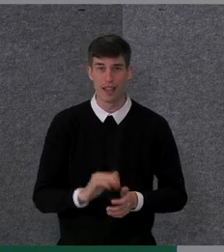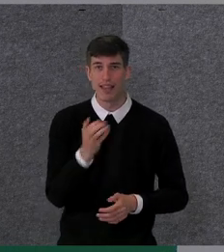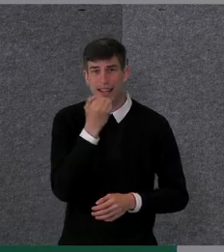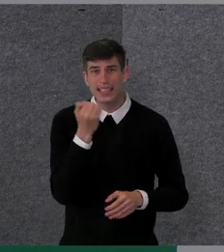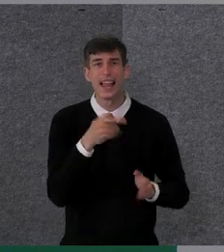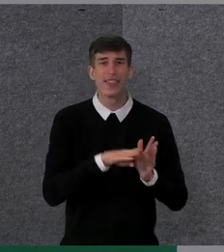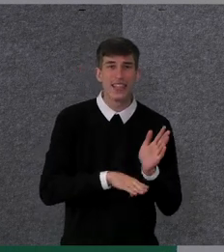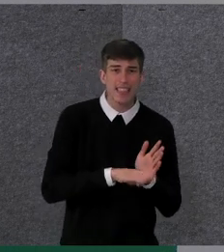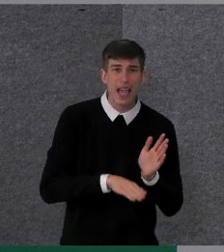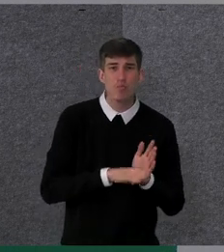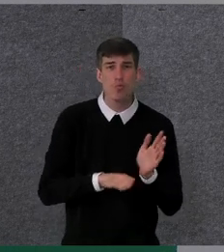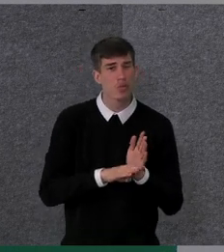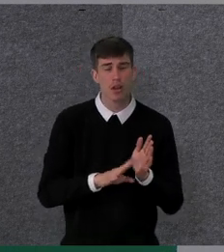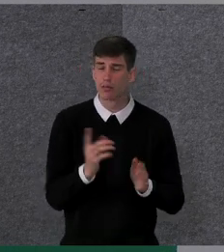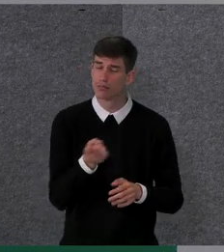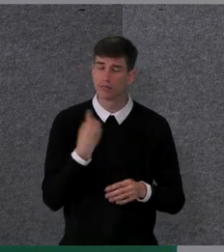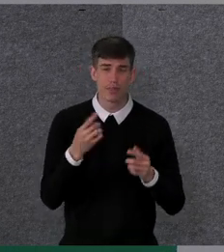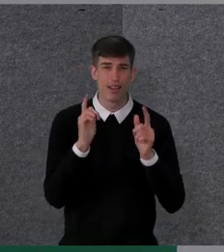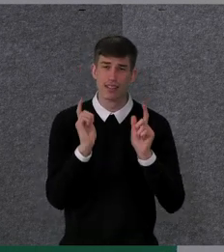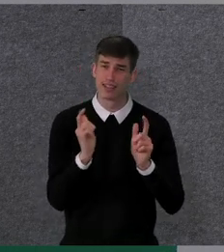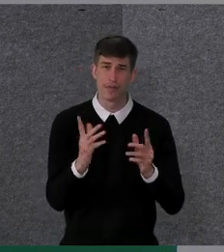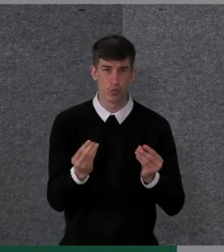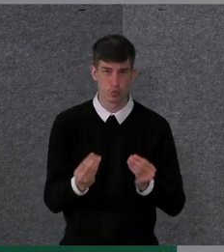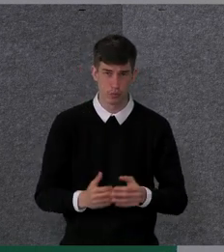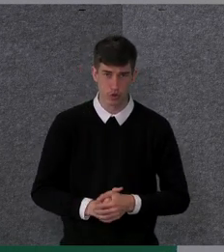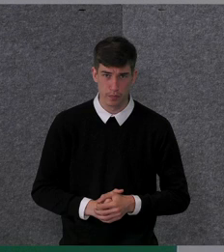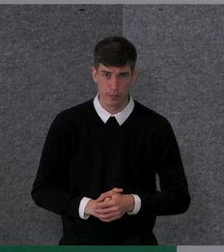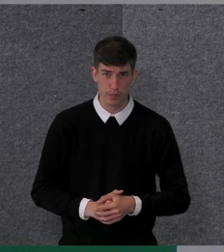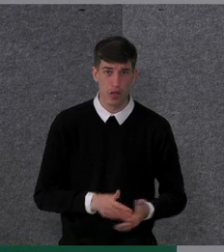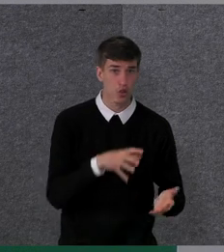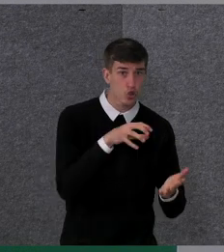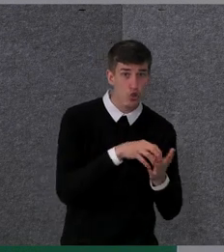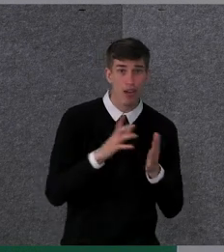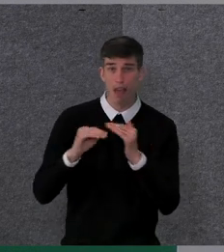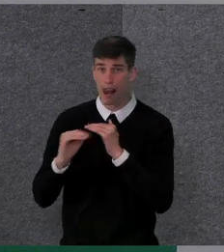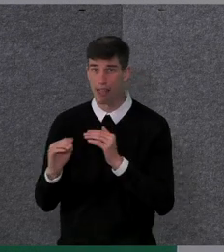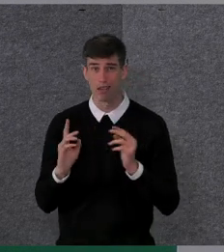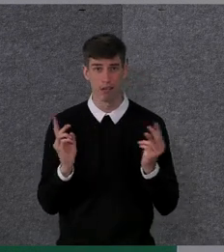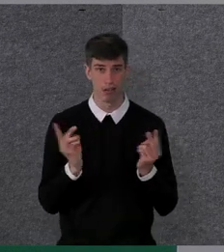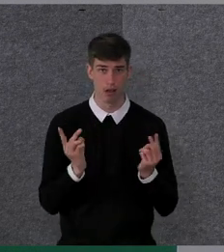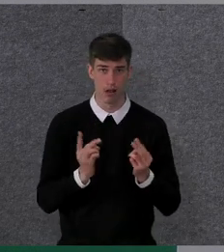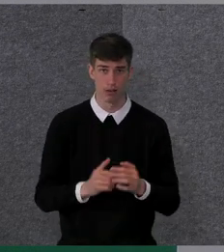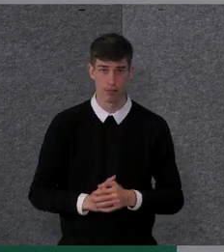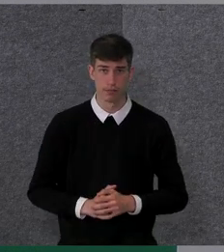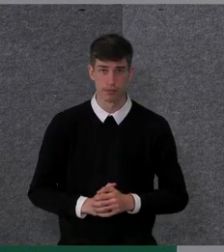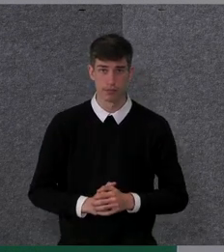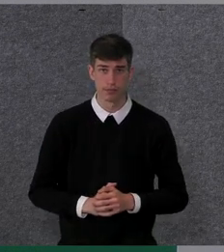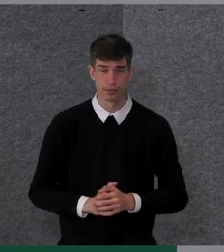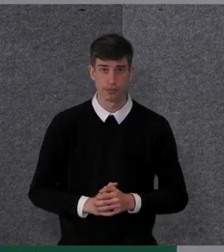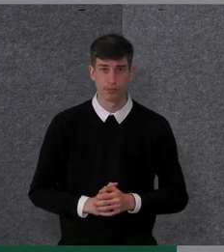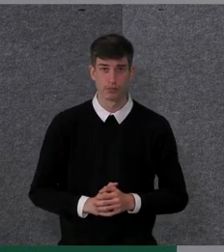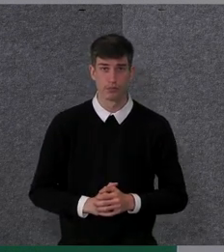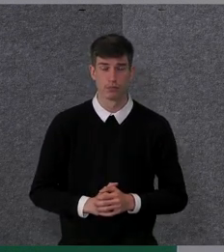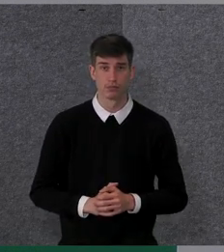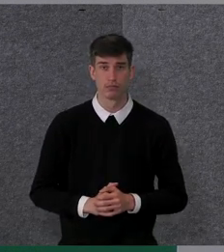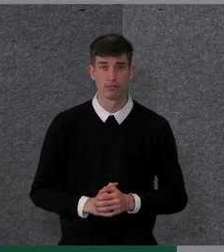und Diskriminierung kommen überall in unserer Gesellschaft vor. Egal, ob in der Stadt oder auf dem Land. Egal, ob